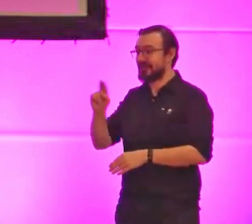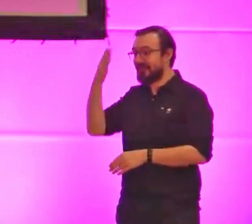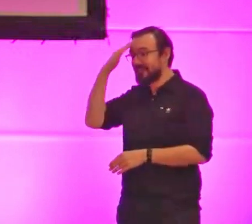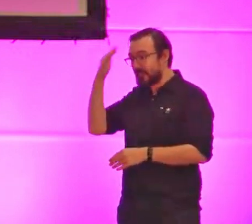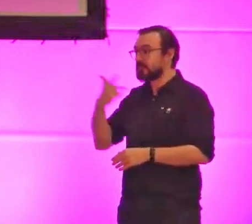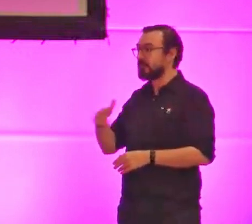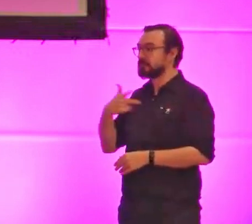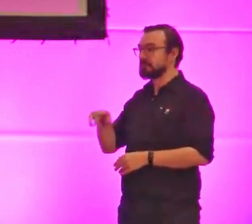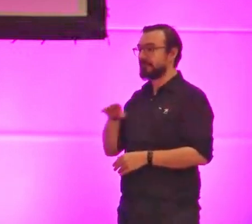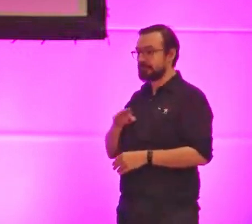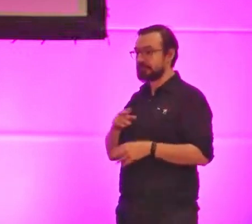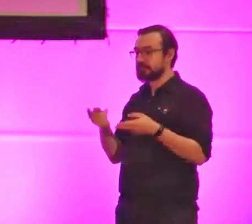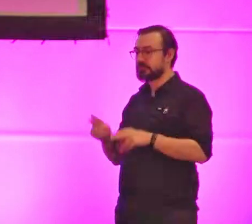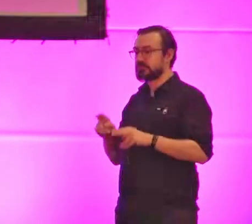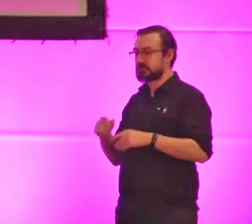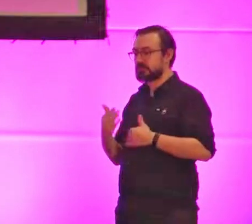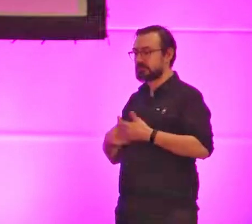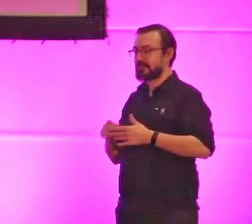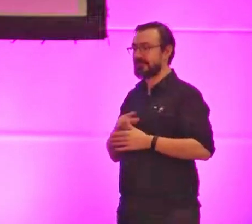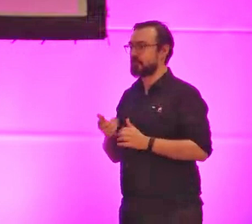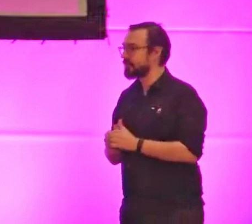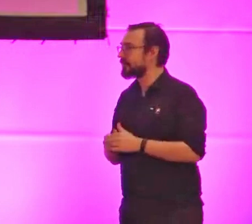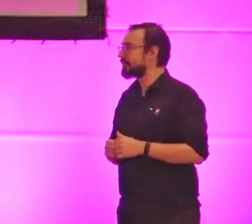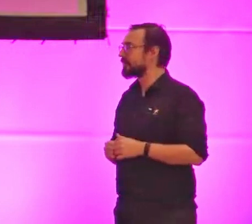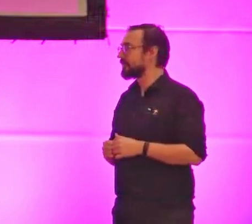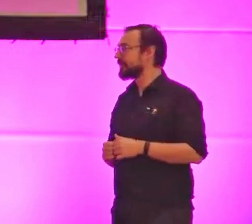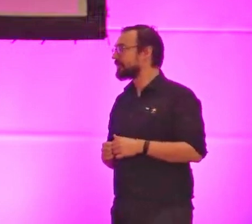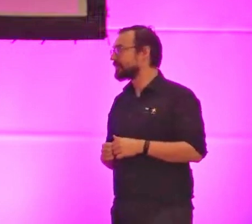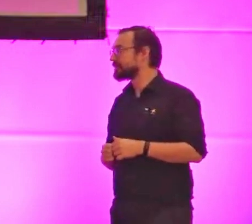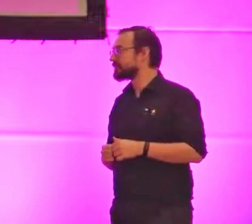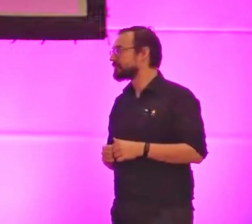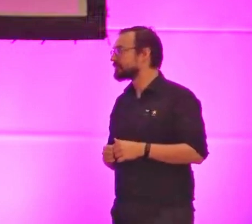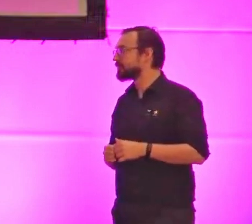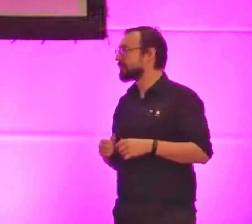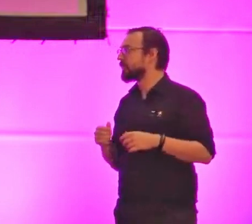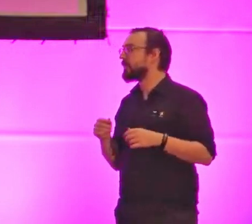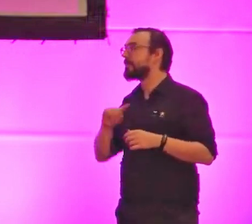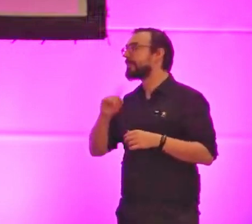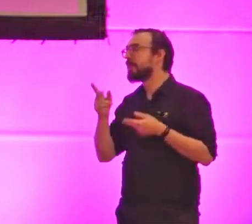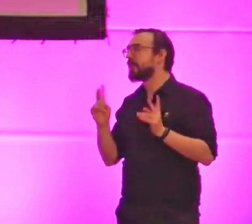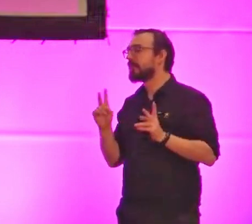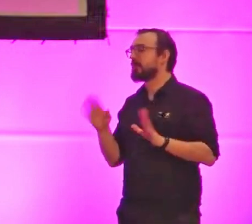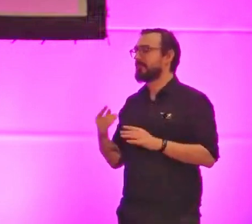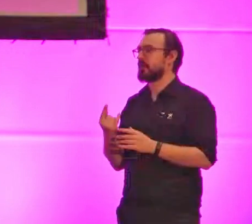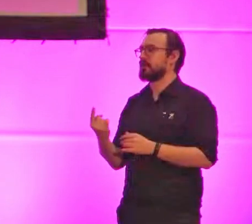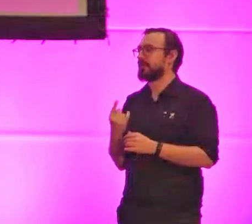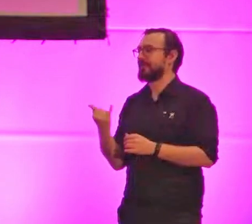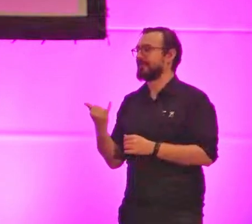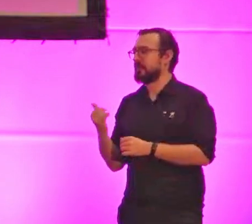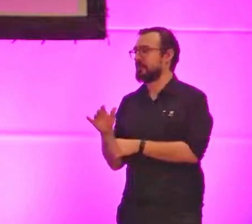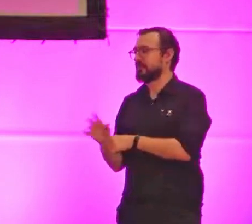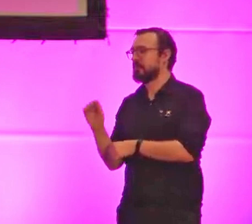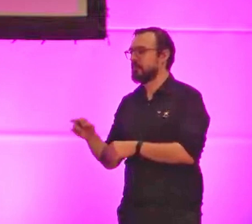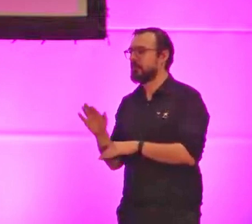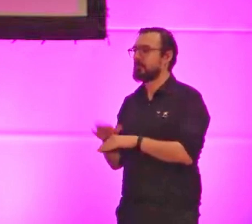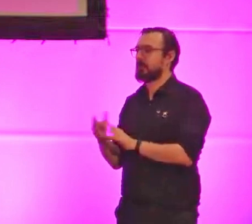om att det pågick, blev de, och sen från det att det hände. Sen har det varit ytterligare 10-15 år